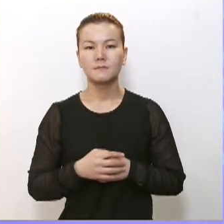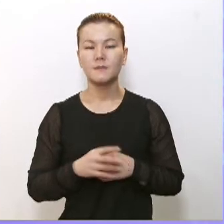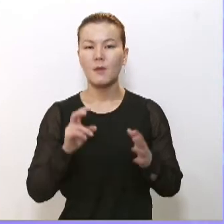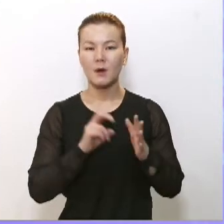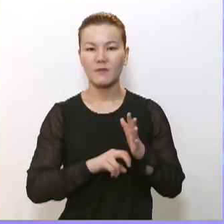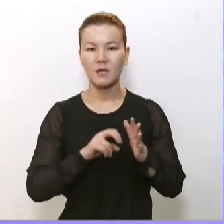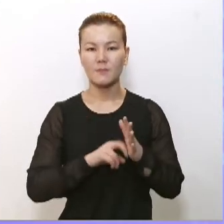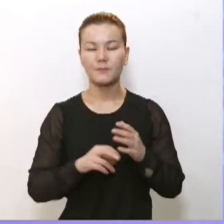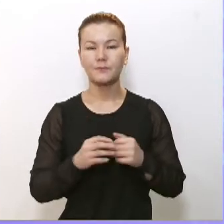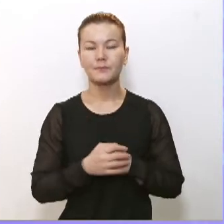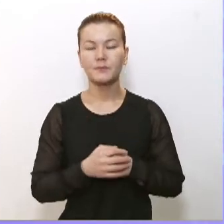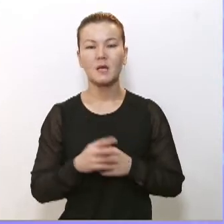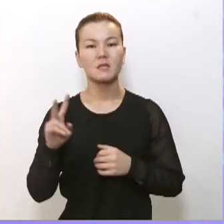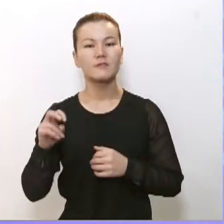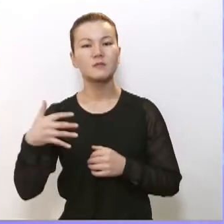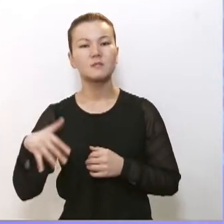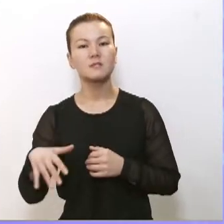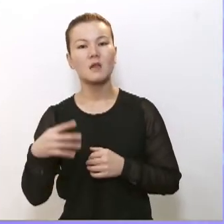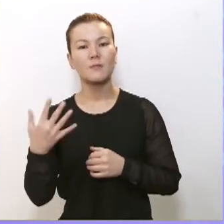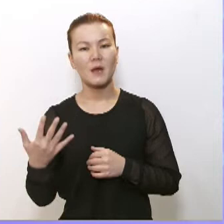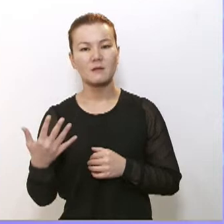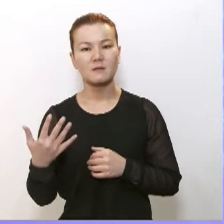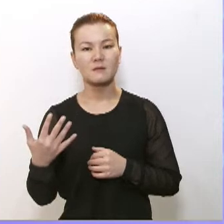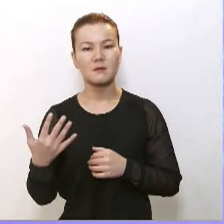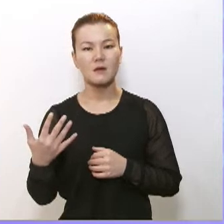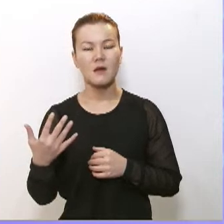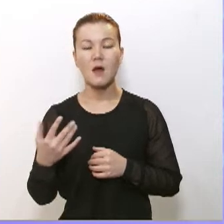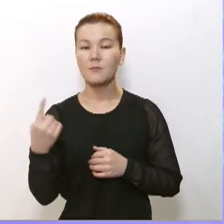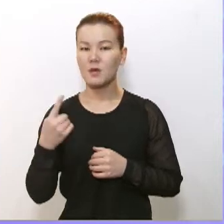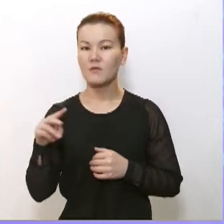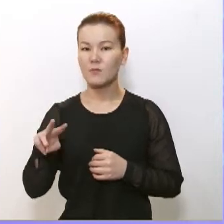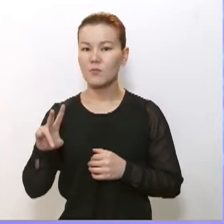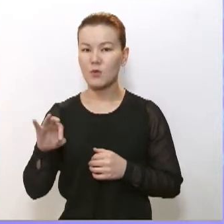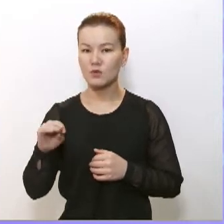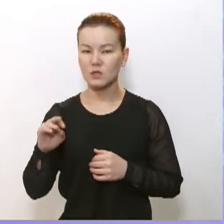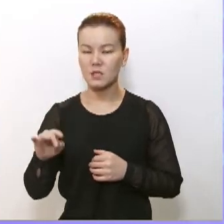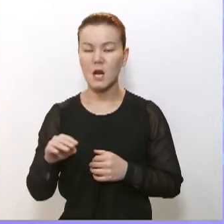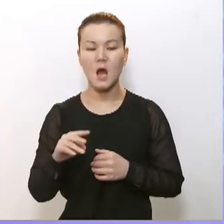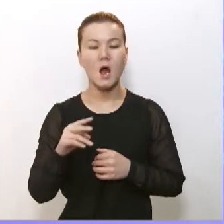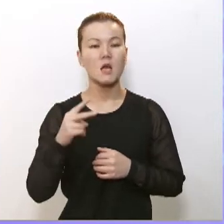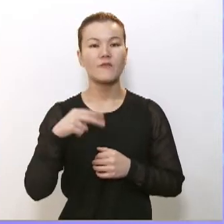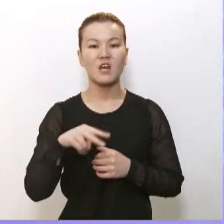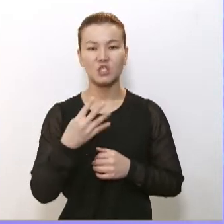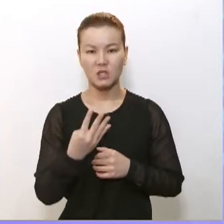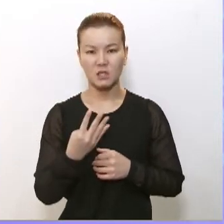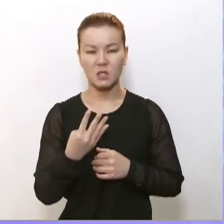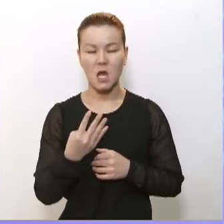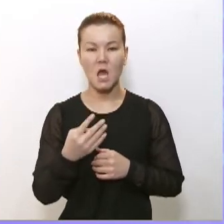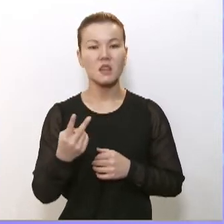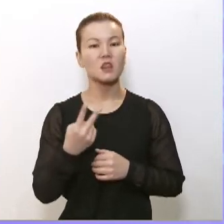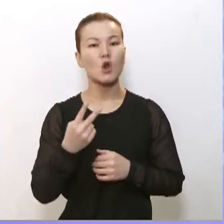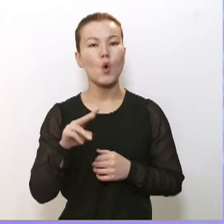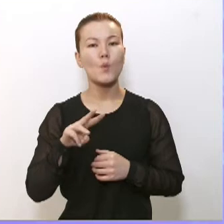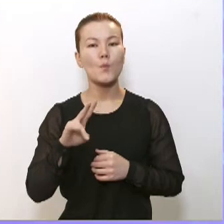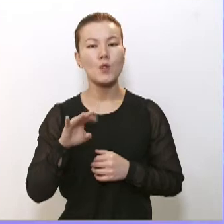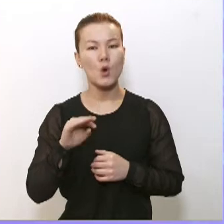проверяем 255 первый множитель 24 второй